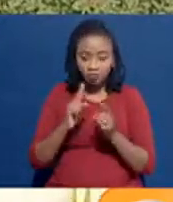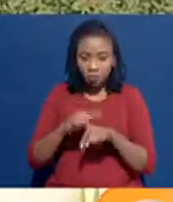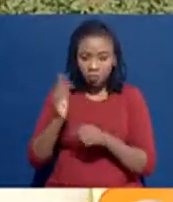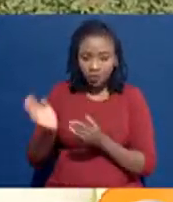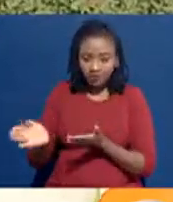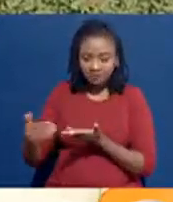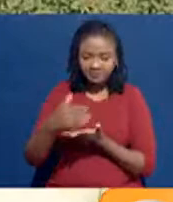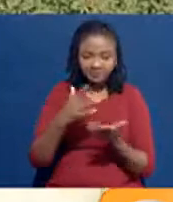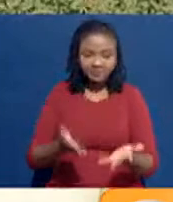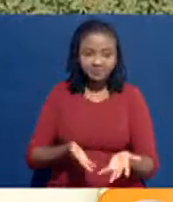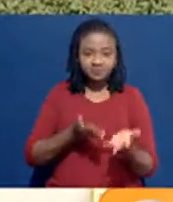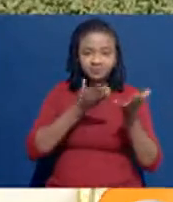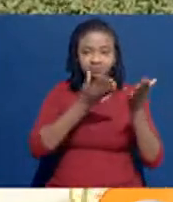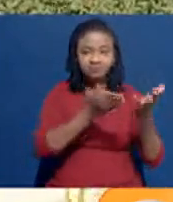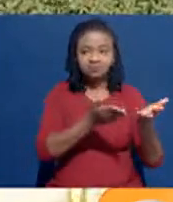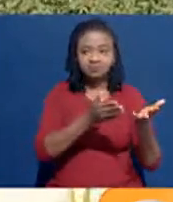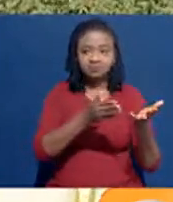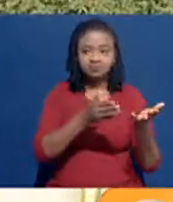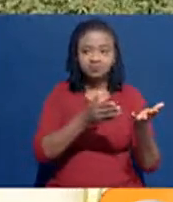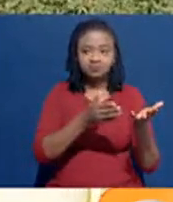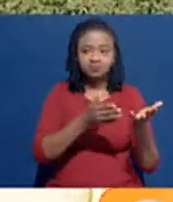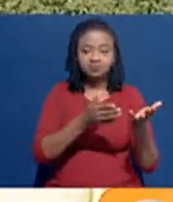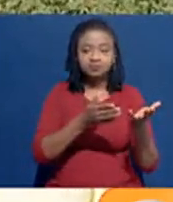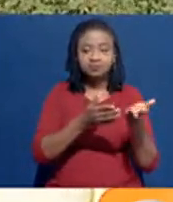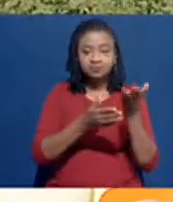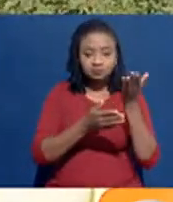jinar, siku hizo tulikuwa na jinar ambayo